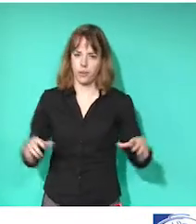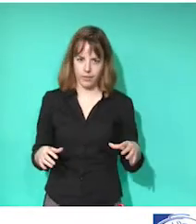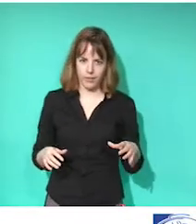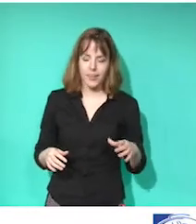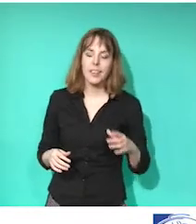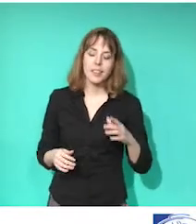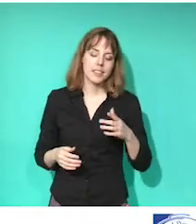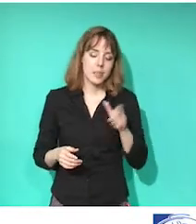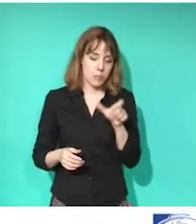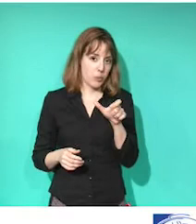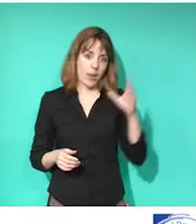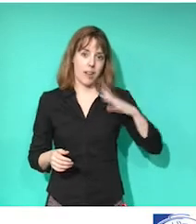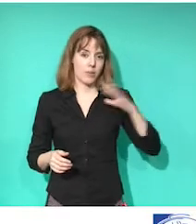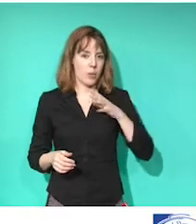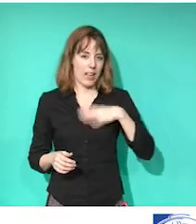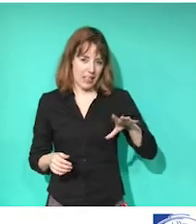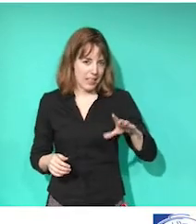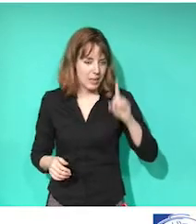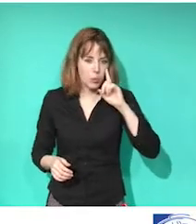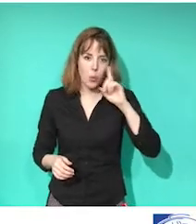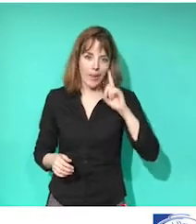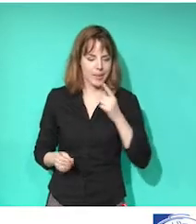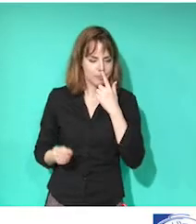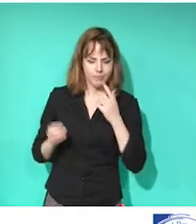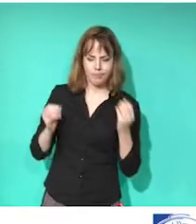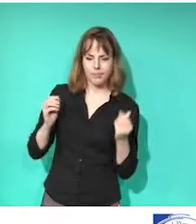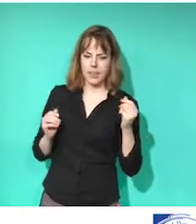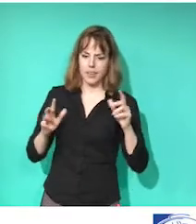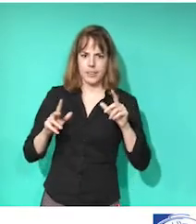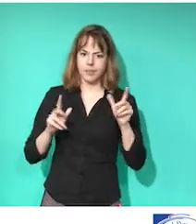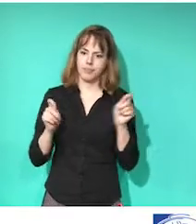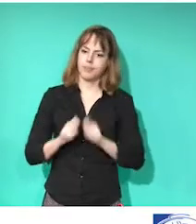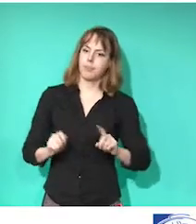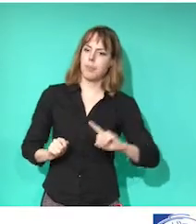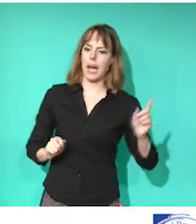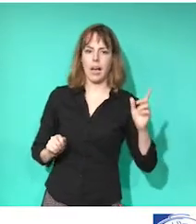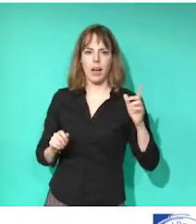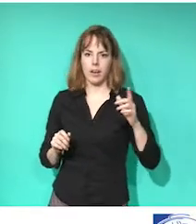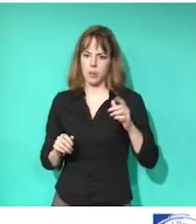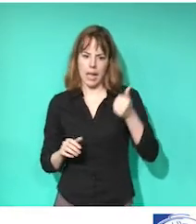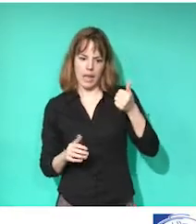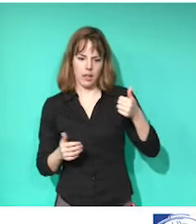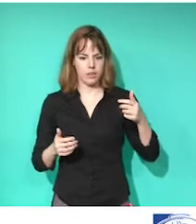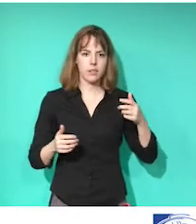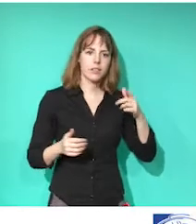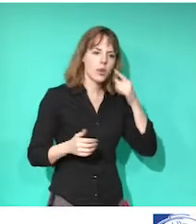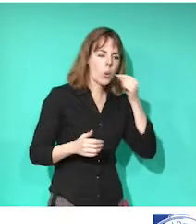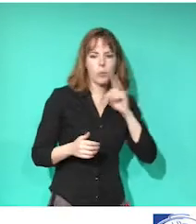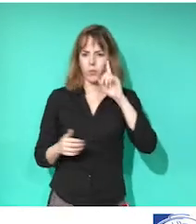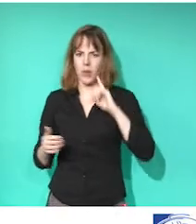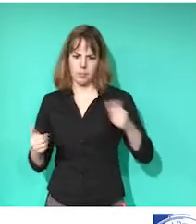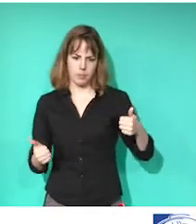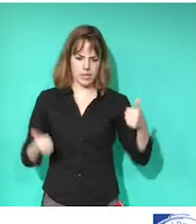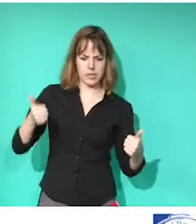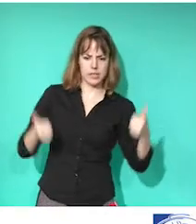des femmes, et qu'il y a quelque chose d'un peu inconvenant de parler comme ça, de la supériorité d'un sexe sur l'autre, alors même